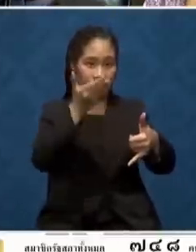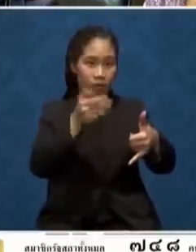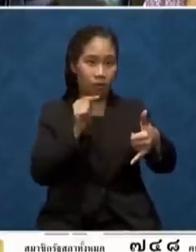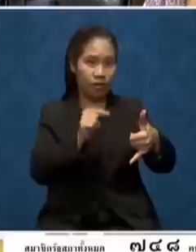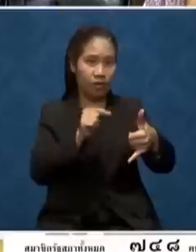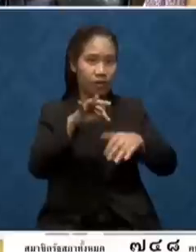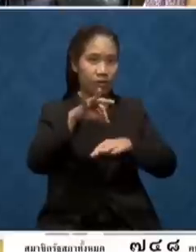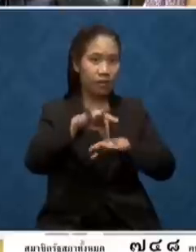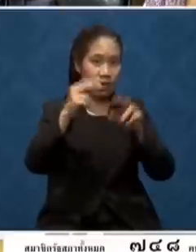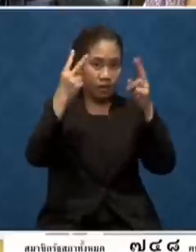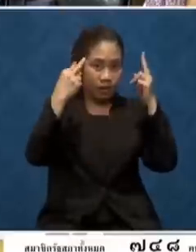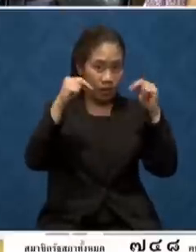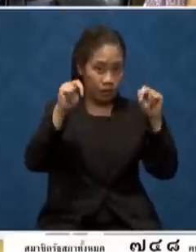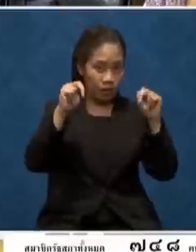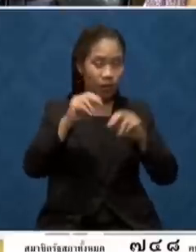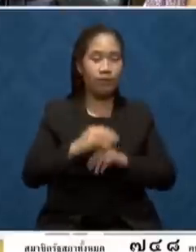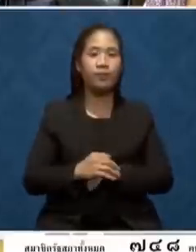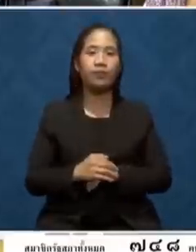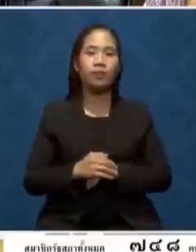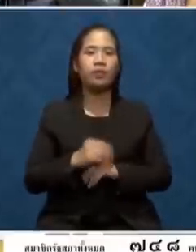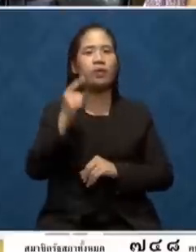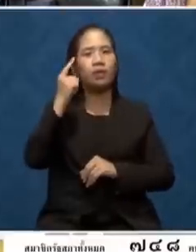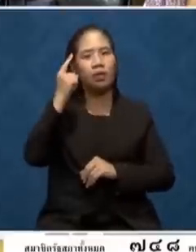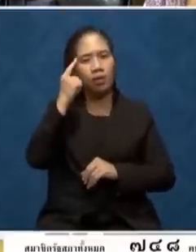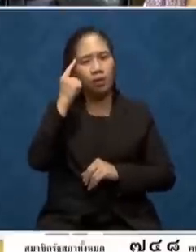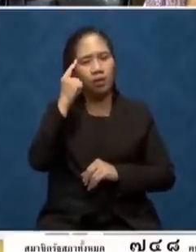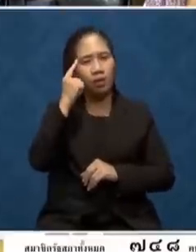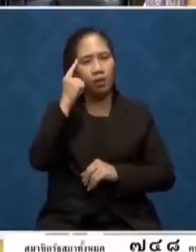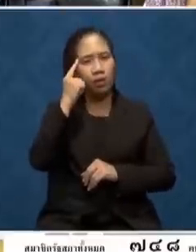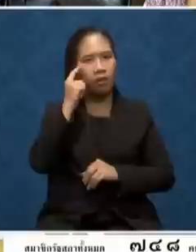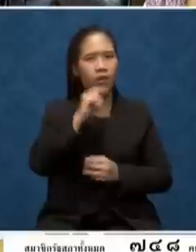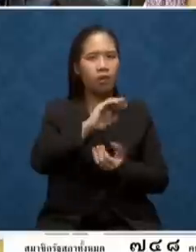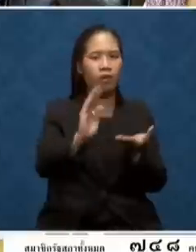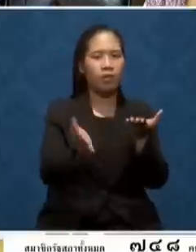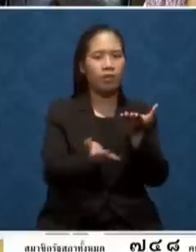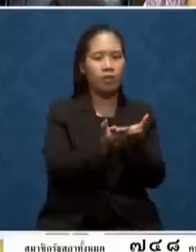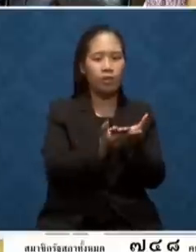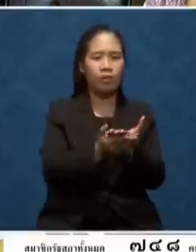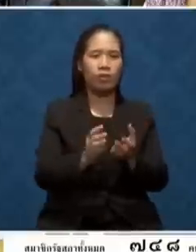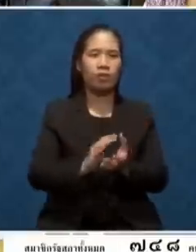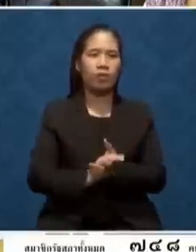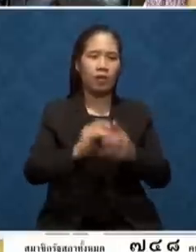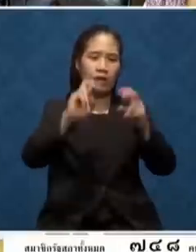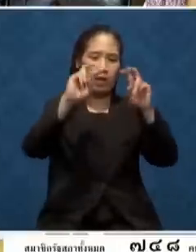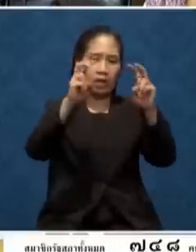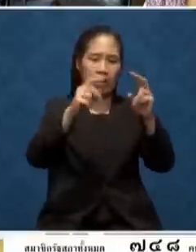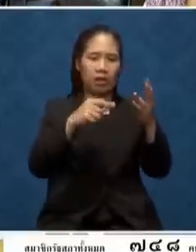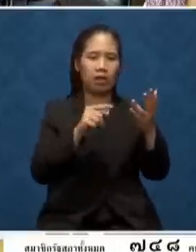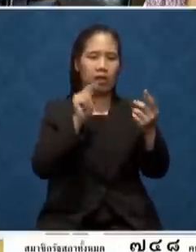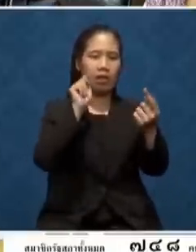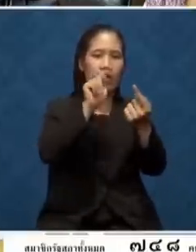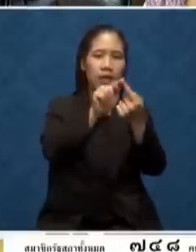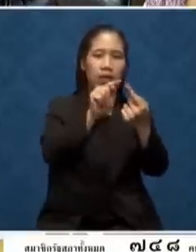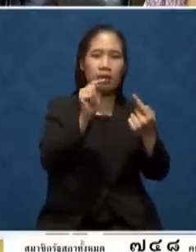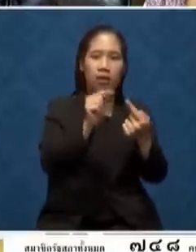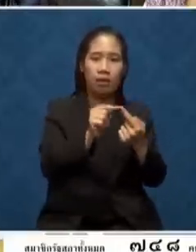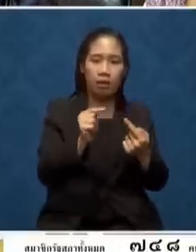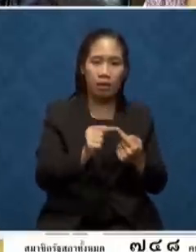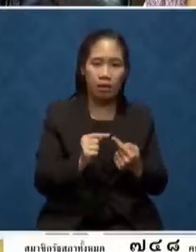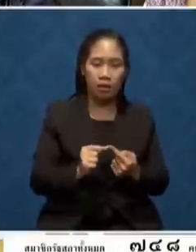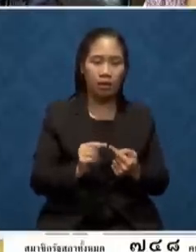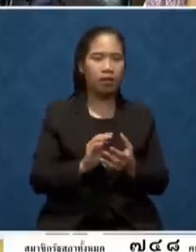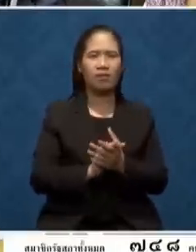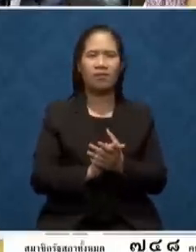รัฐมนตรีหรือไม่คงไม่ได้พิจารณา2-3ยัตติลงมติกันทีละยัดทีรยติไป